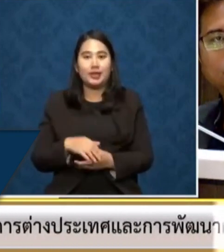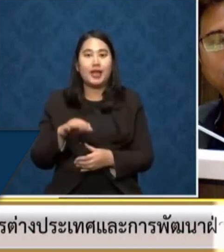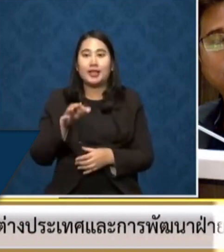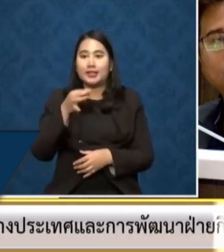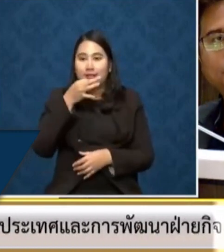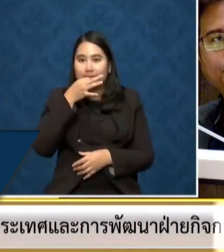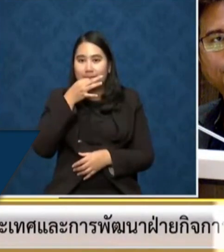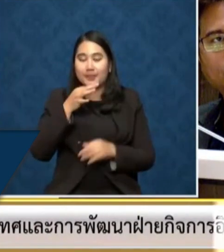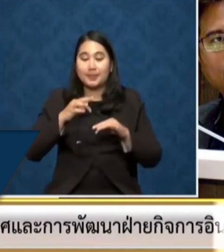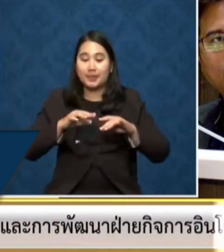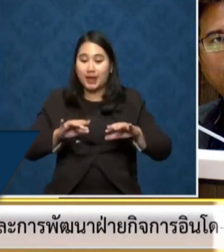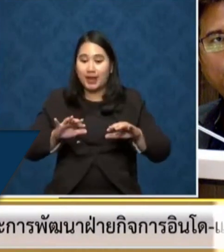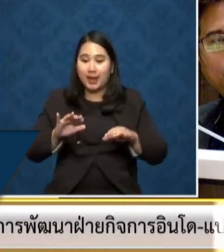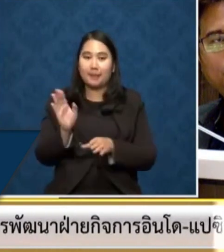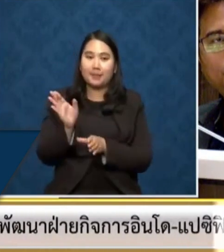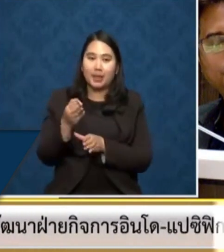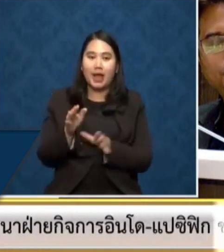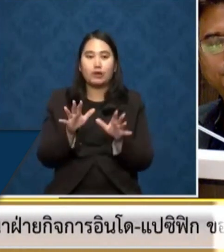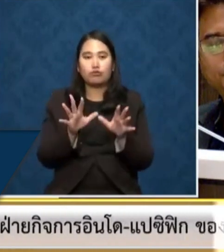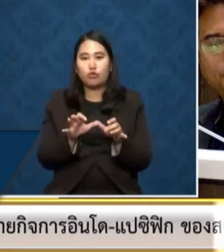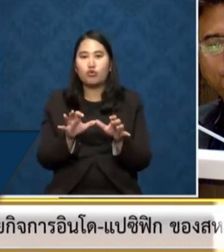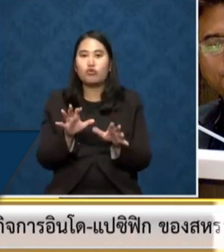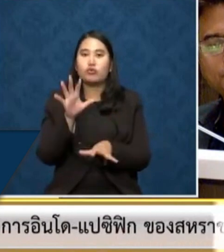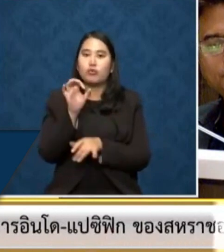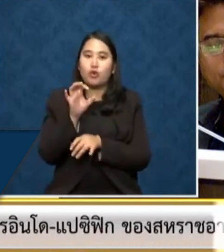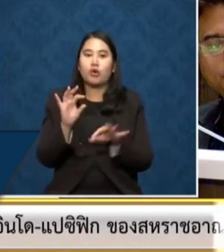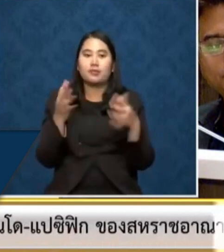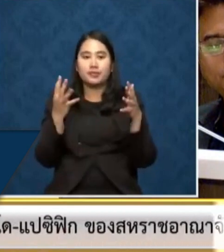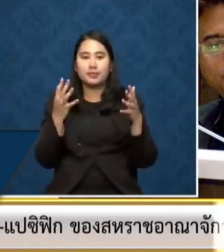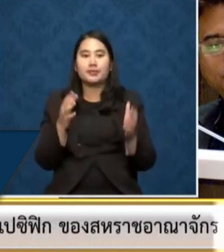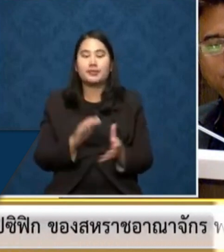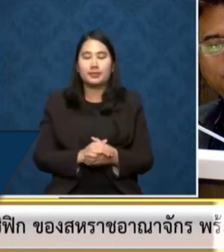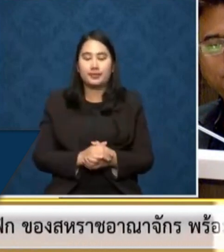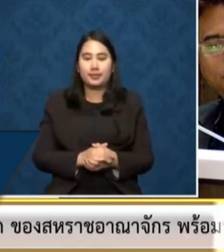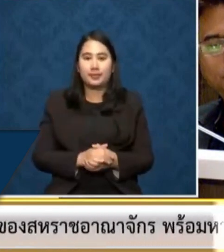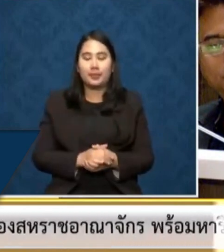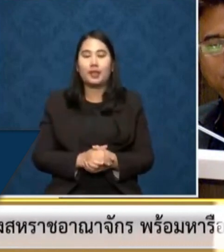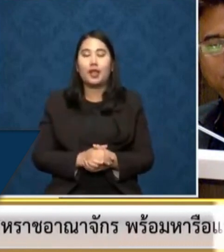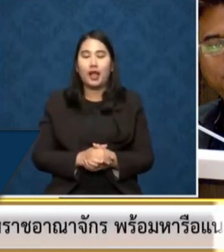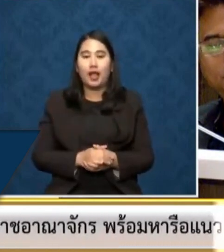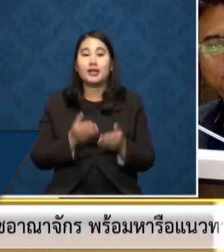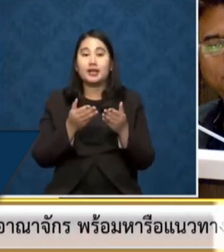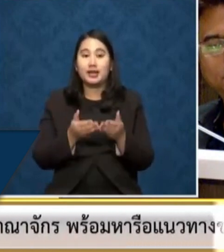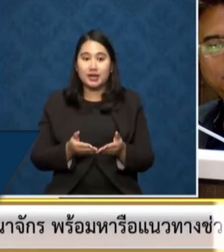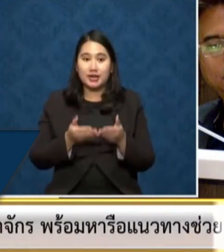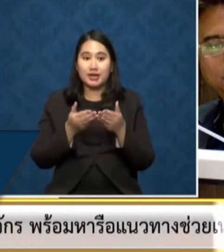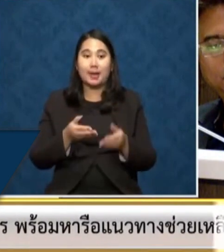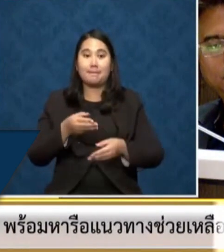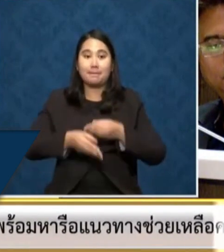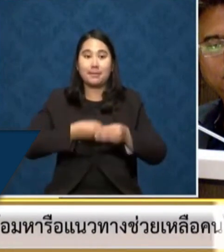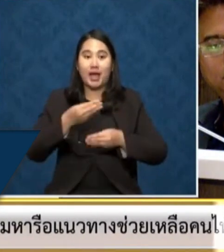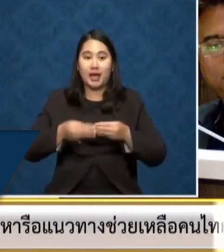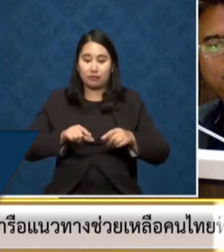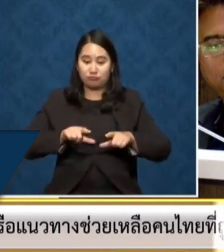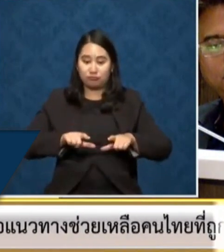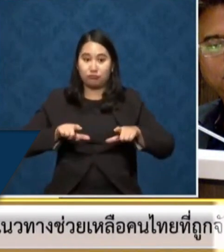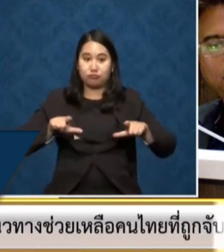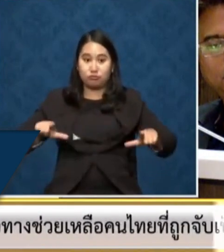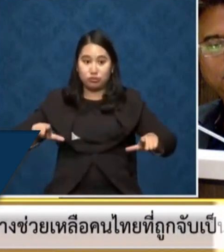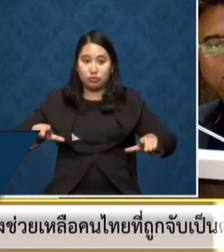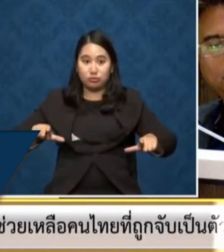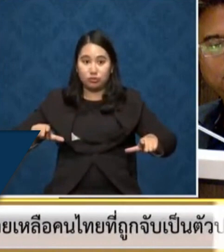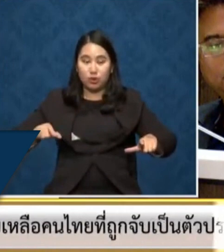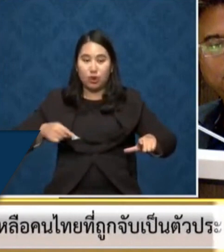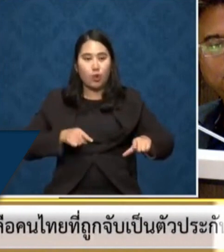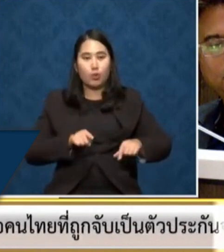ทะเลไม่มีแหล่งรายได้ของชาวประมงพื้นบ้านแม้แต่ประมงพาณิชย์เองก็ยังต้องขยายเขตการจับสัตว์